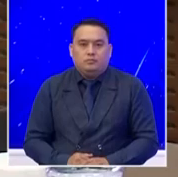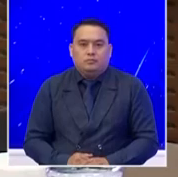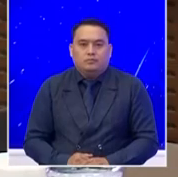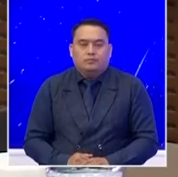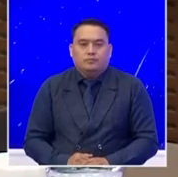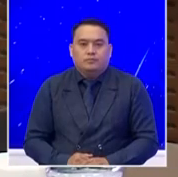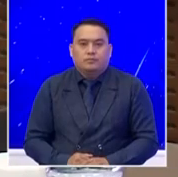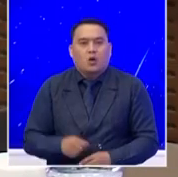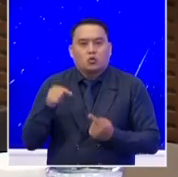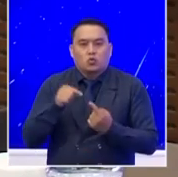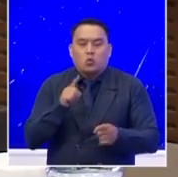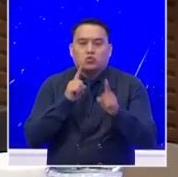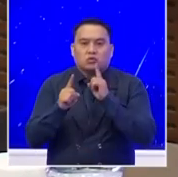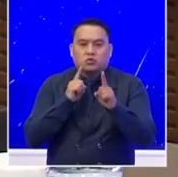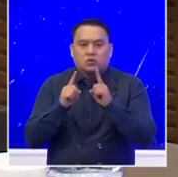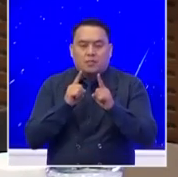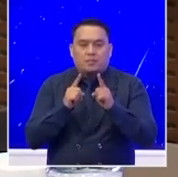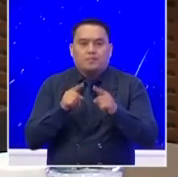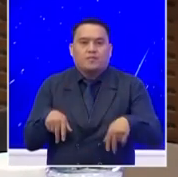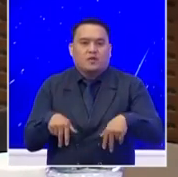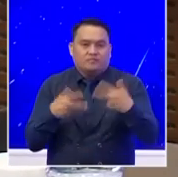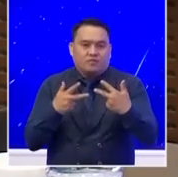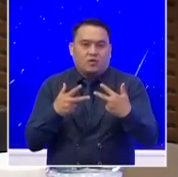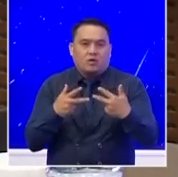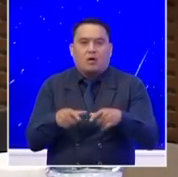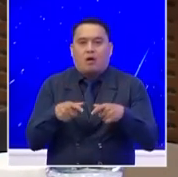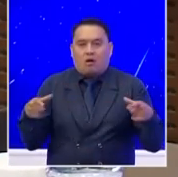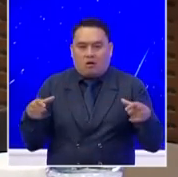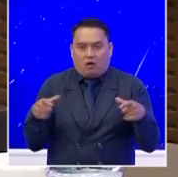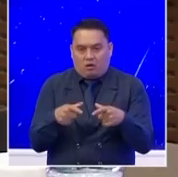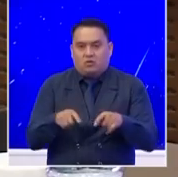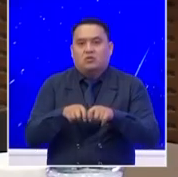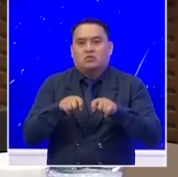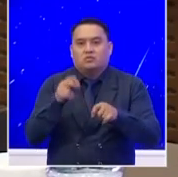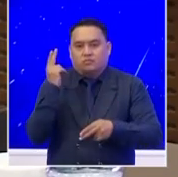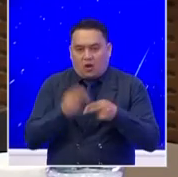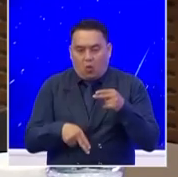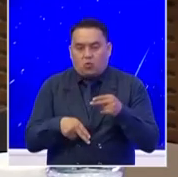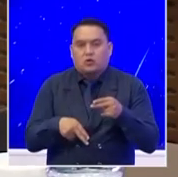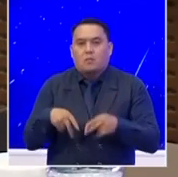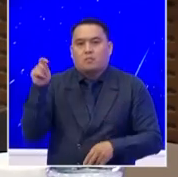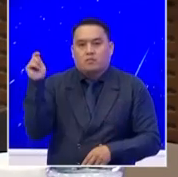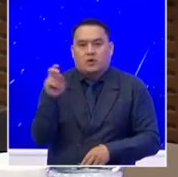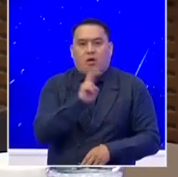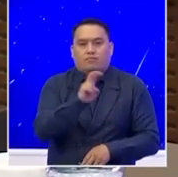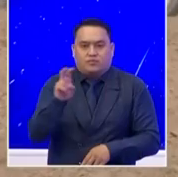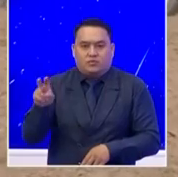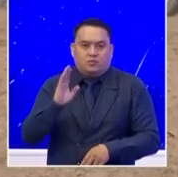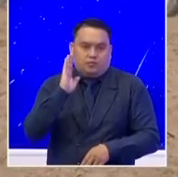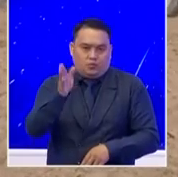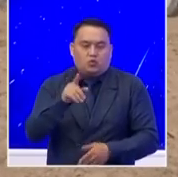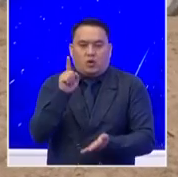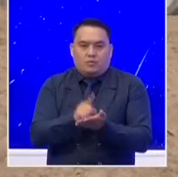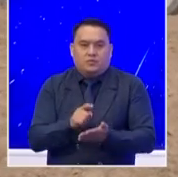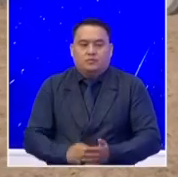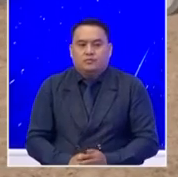Вот точно так же в селекторном режиме. Карантин снимется, будете вот буду приезжать, объезды делать. Не